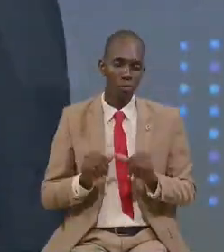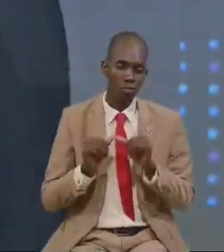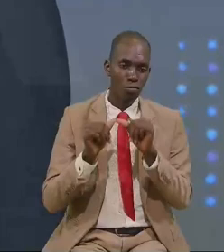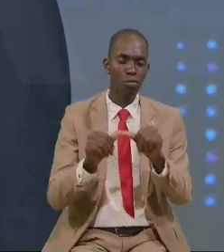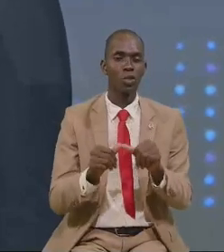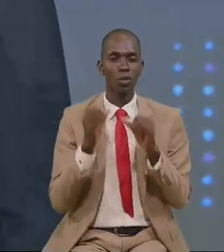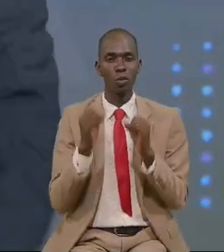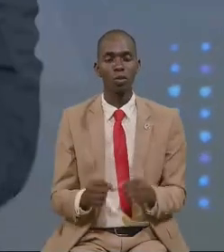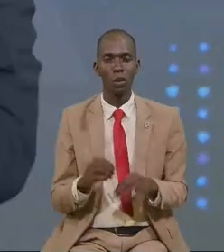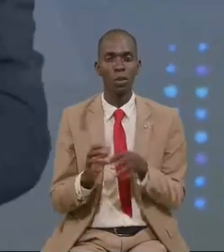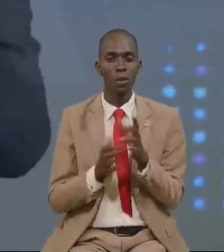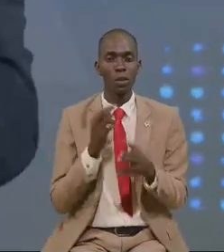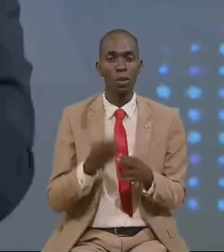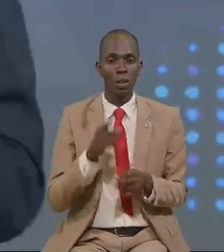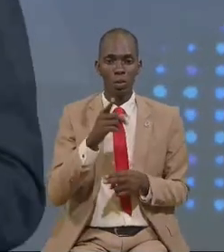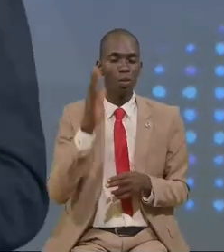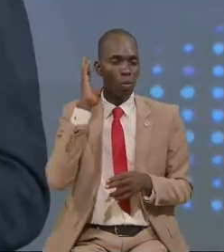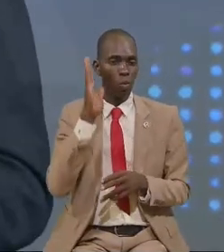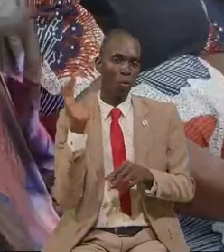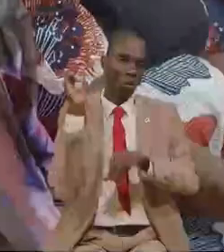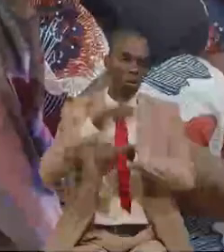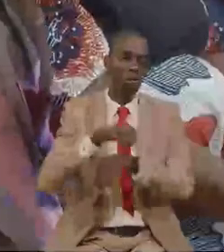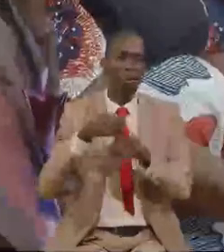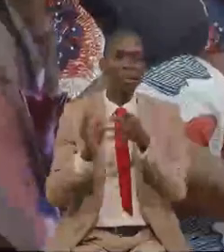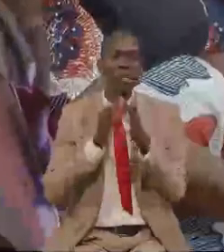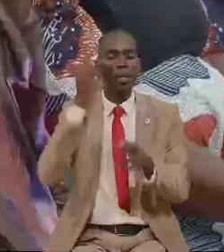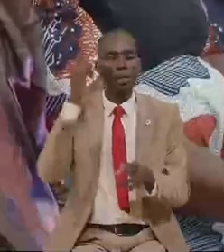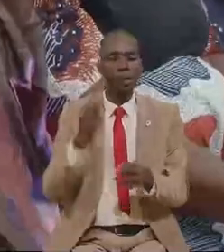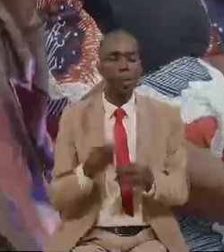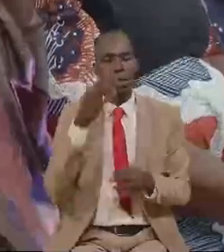Tu vas vaincre au nom de Jésus.